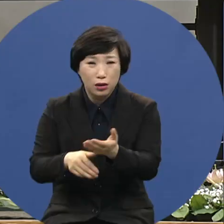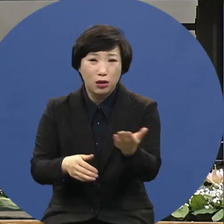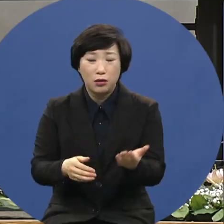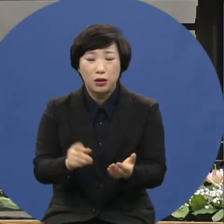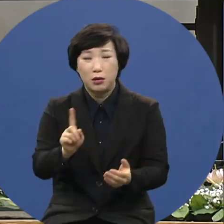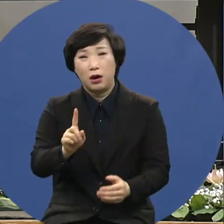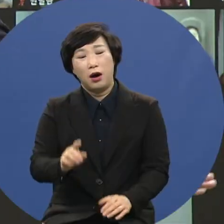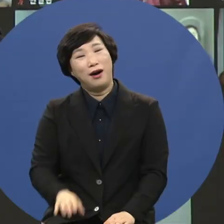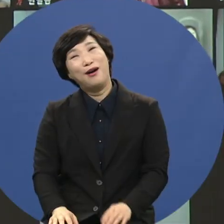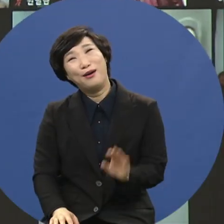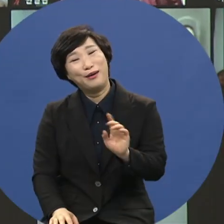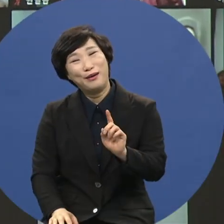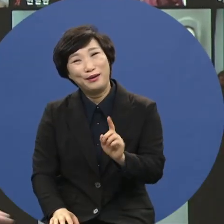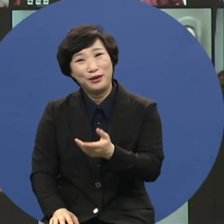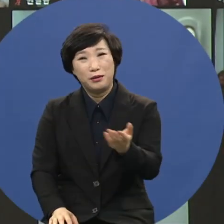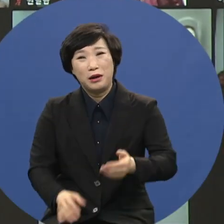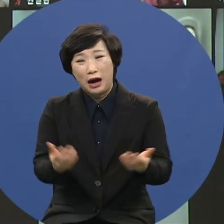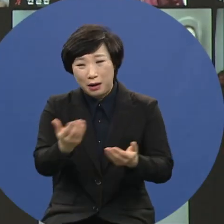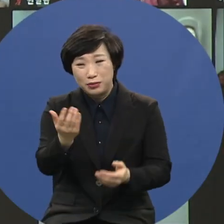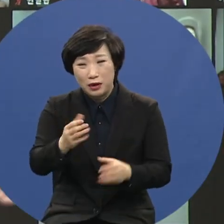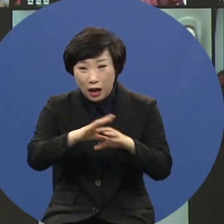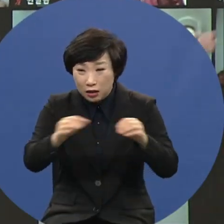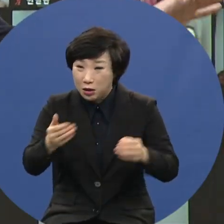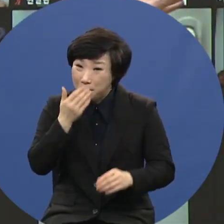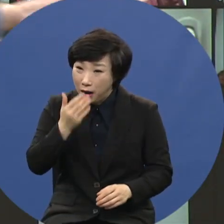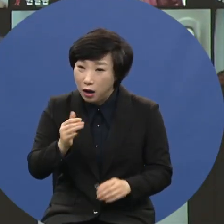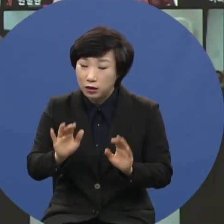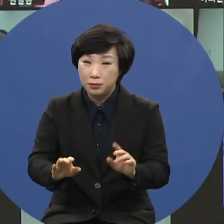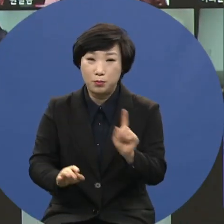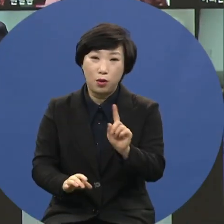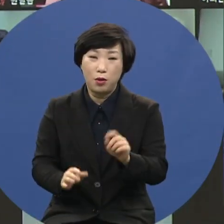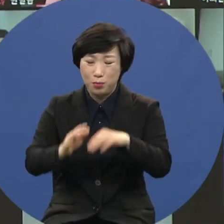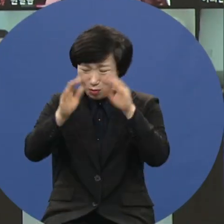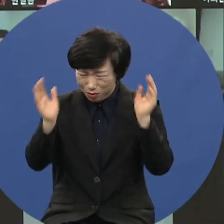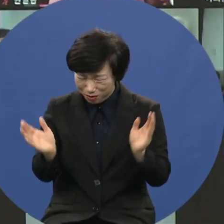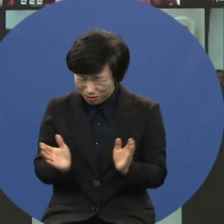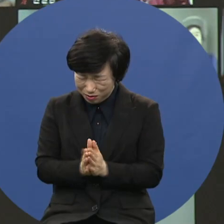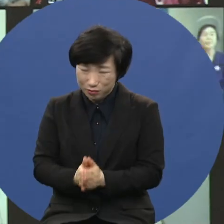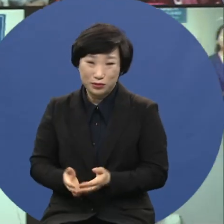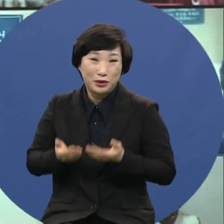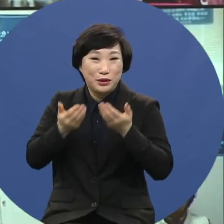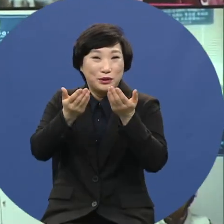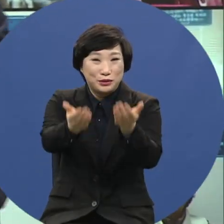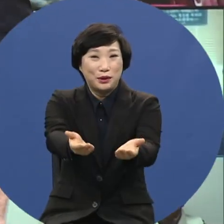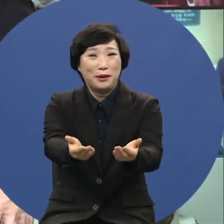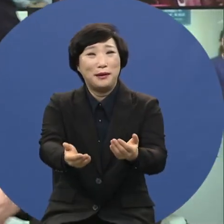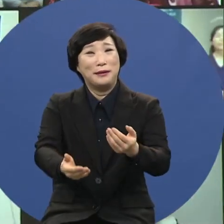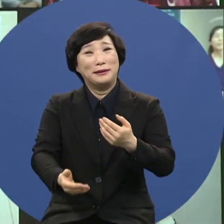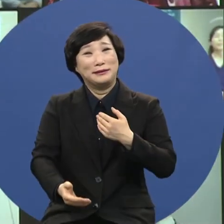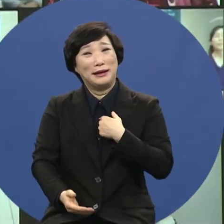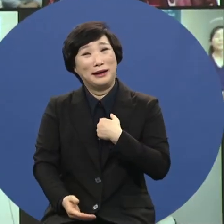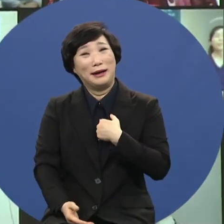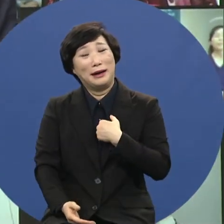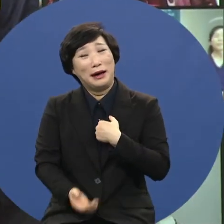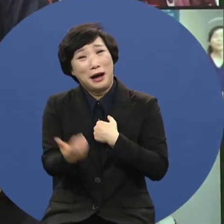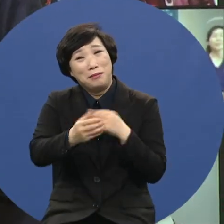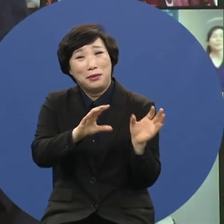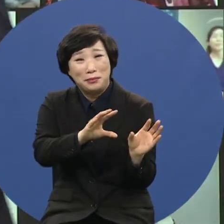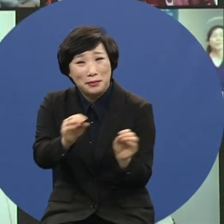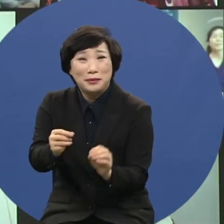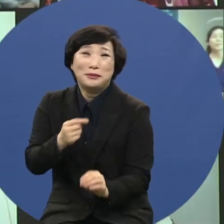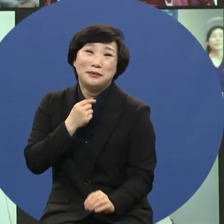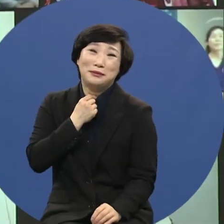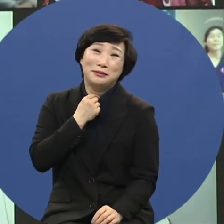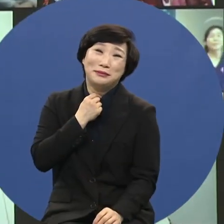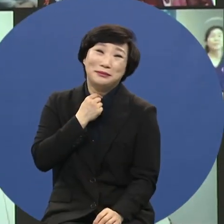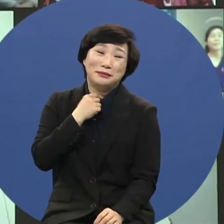참, 여기서 고통에서 해결만 된다면 무엇이든지 다 죽으라도 해결받고